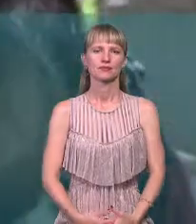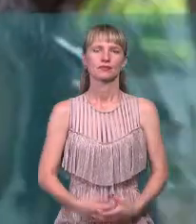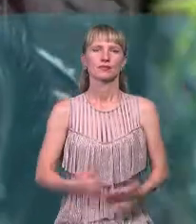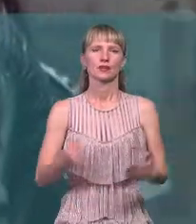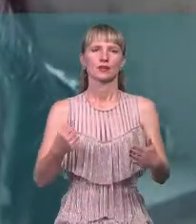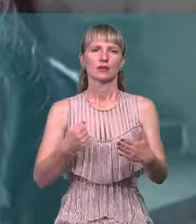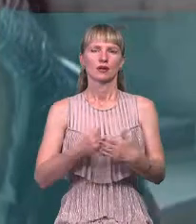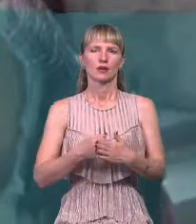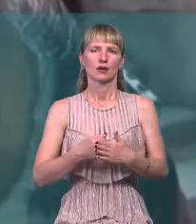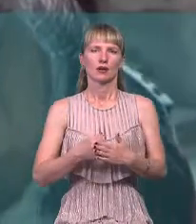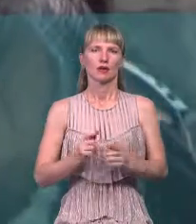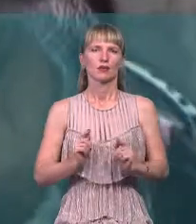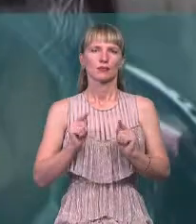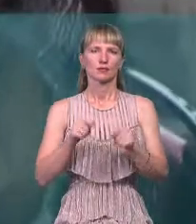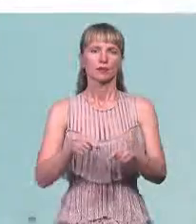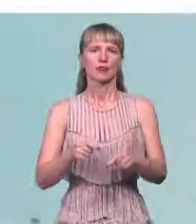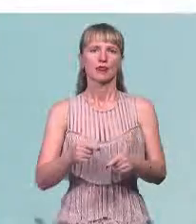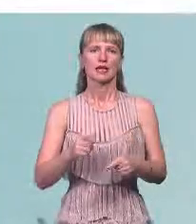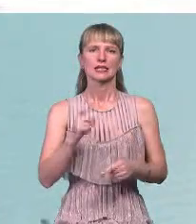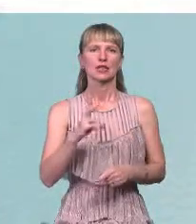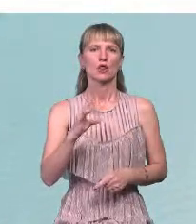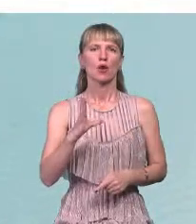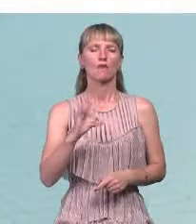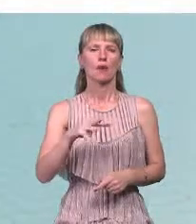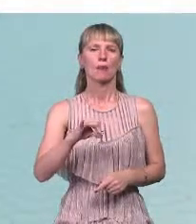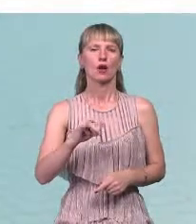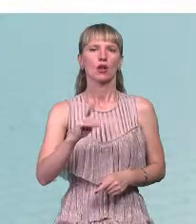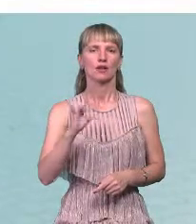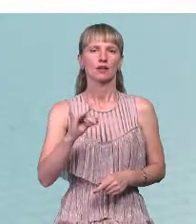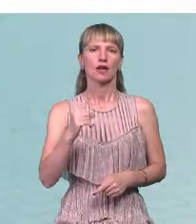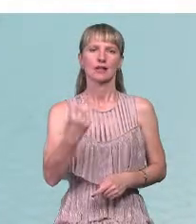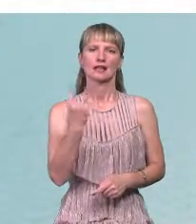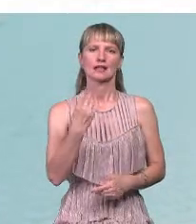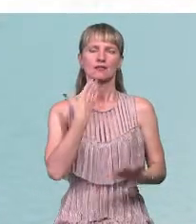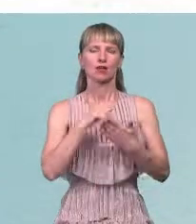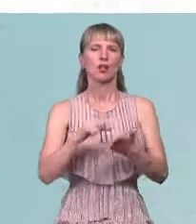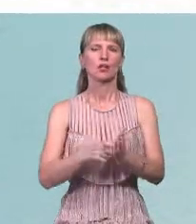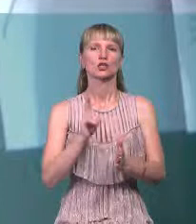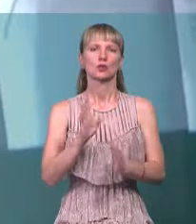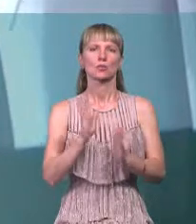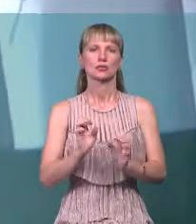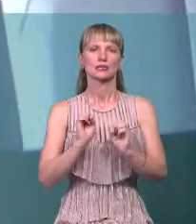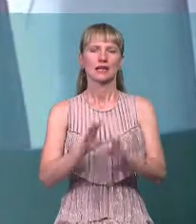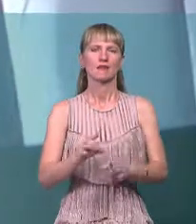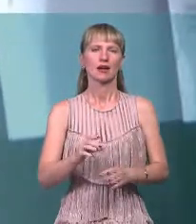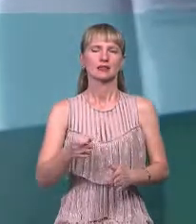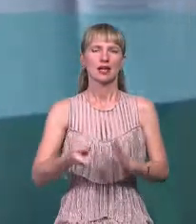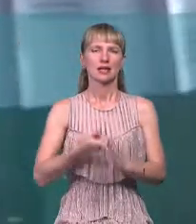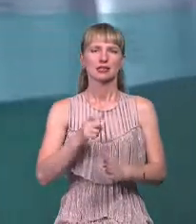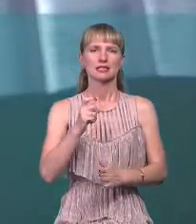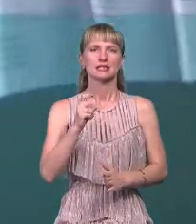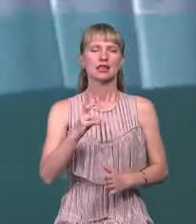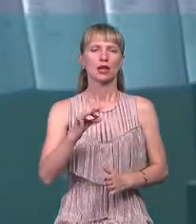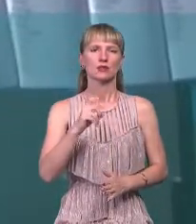Абітурієнтка Дарія Якименко приїхала з Новомиколаївки. Вона єдина в своєму класі, хто складатиме тестування з хімії. Також